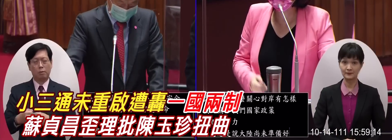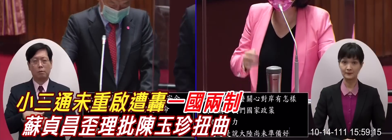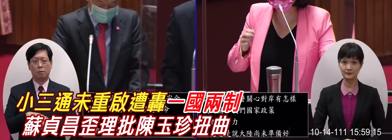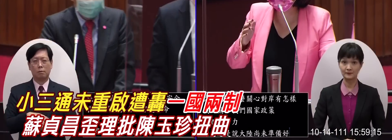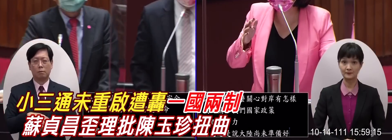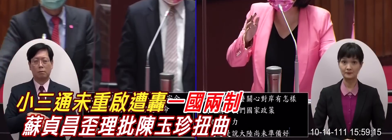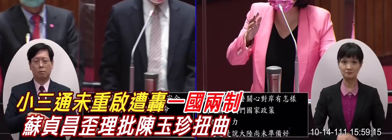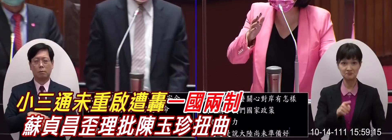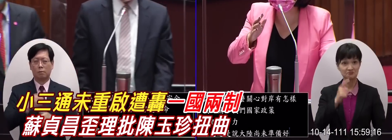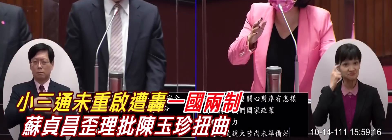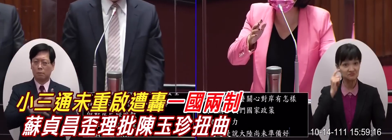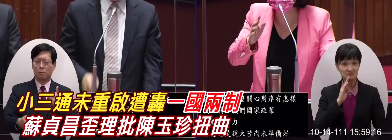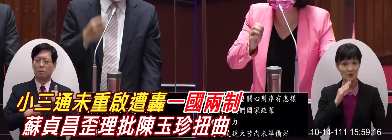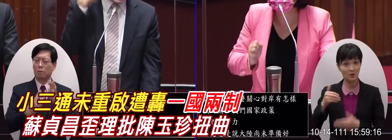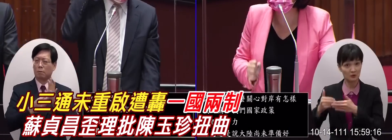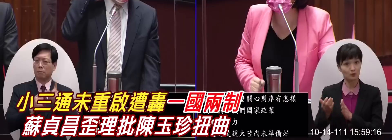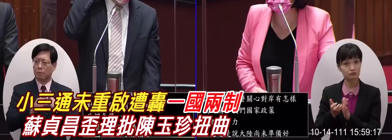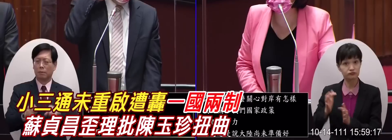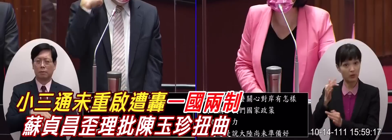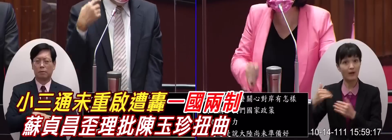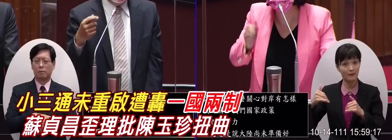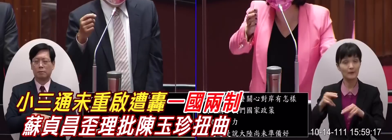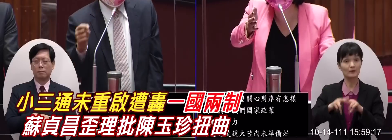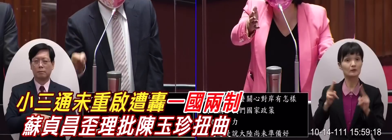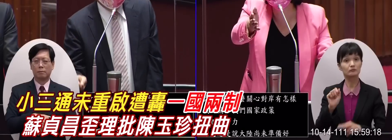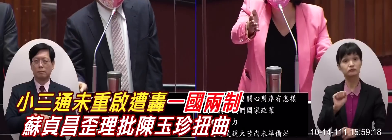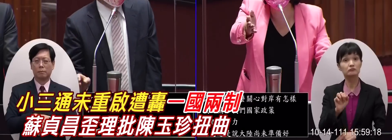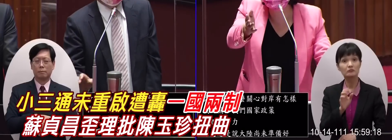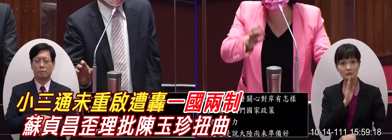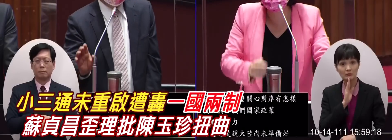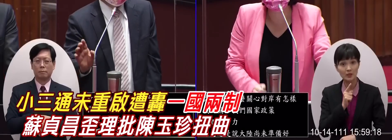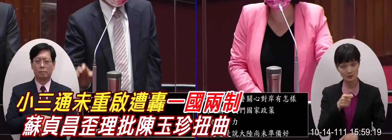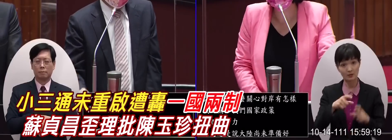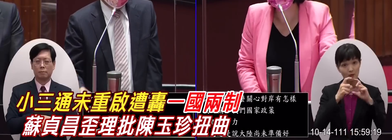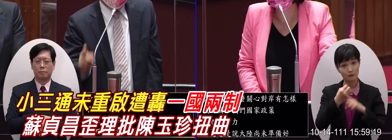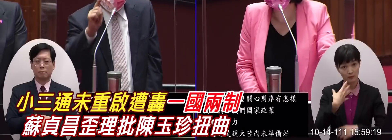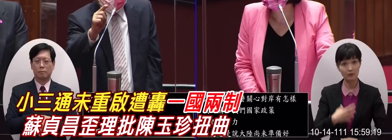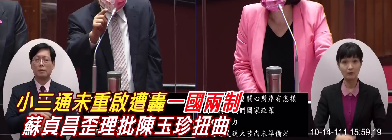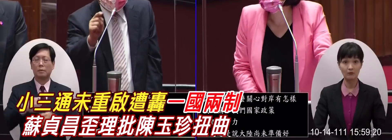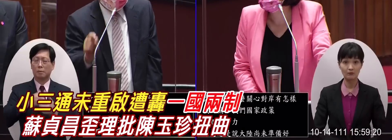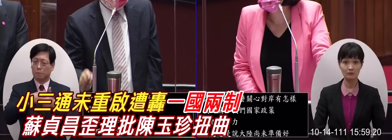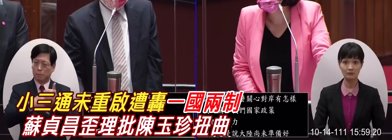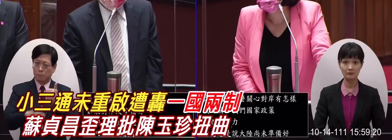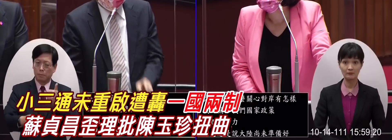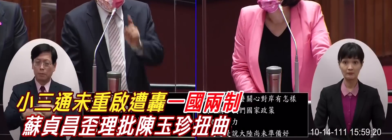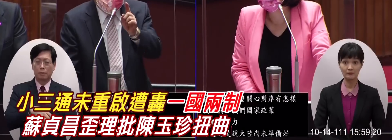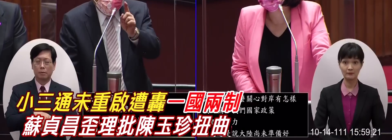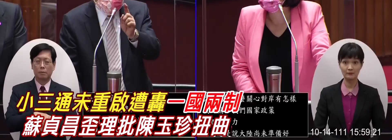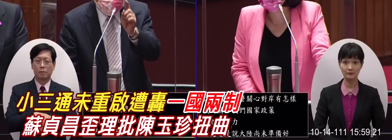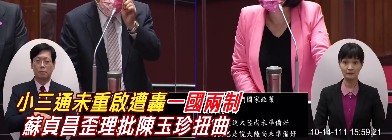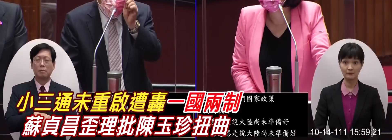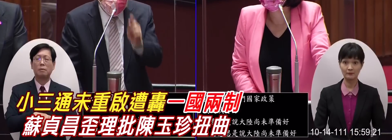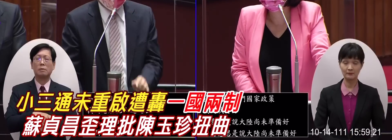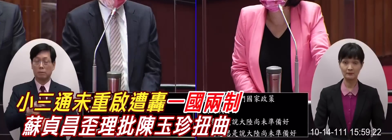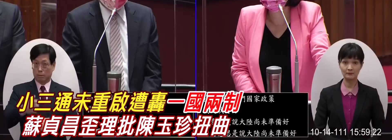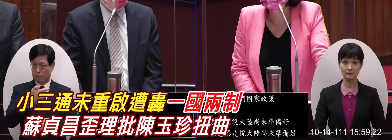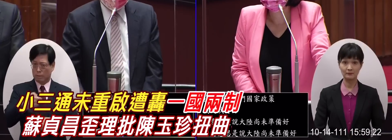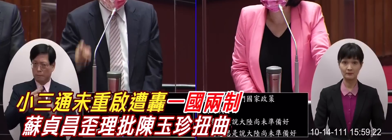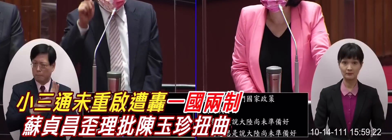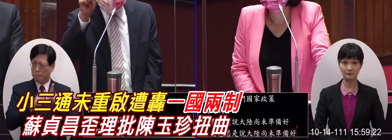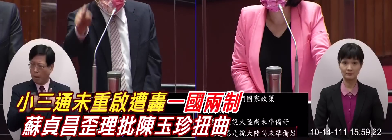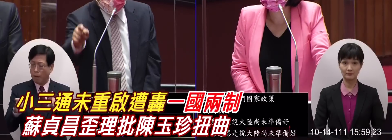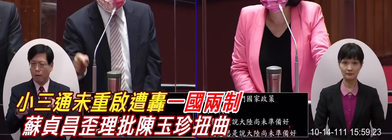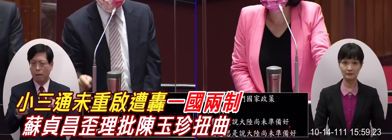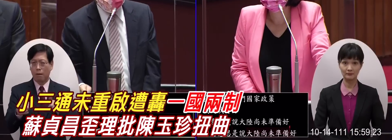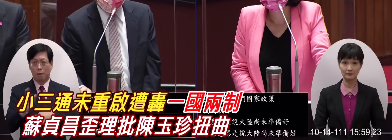扭曲。 你的意思是说大陆还没有准备好，所以不开放是吗？来来，没关系，你告诉我答案就好了。 委员，这个是其中之一嘛？ 你很扭曲。